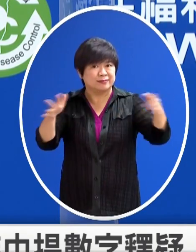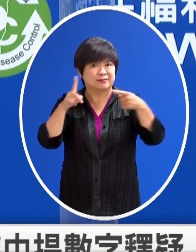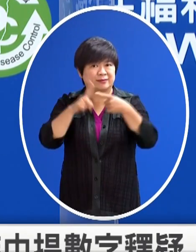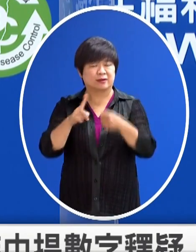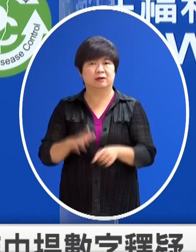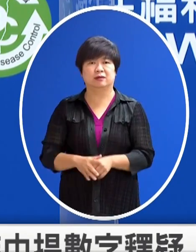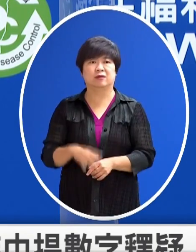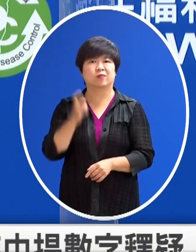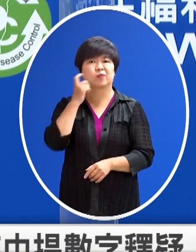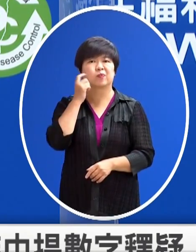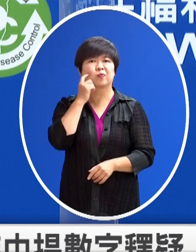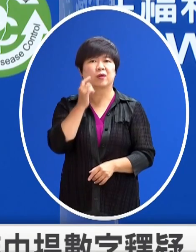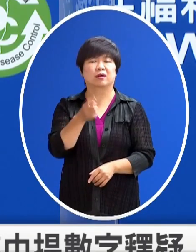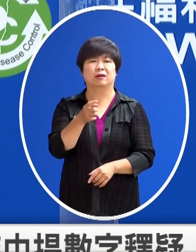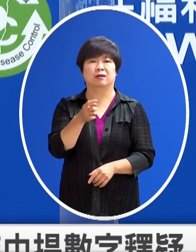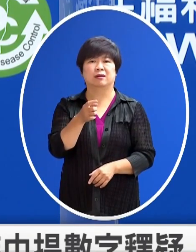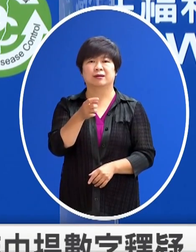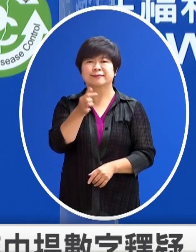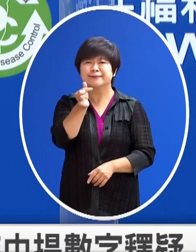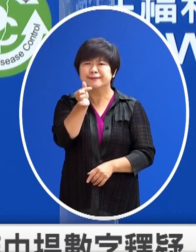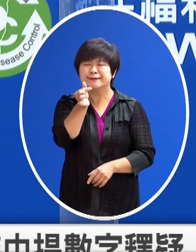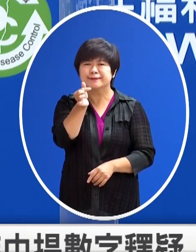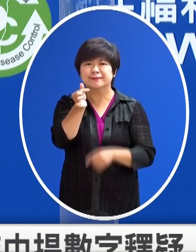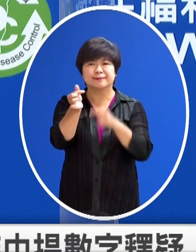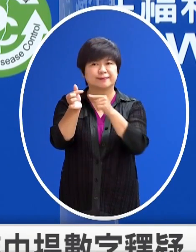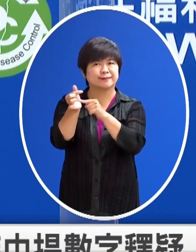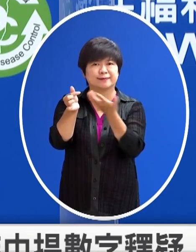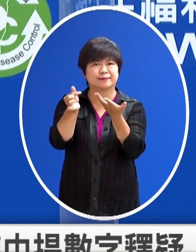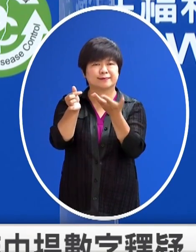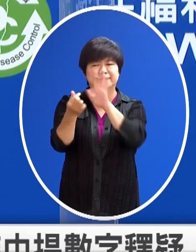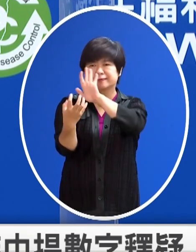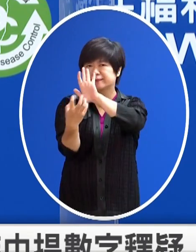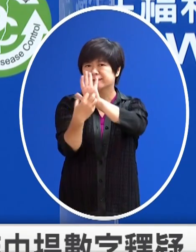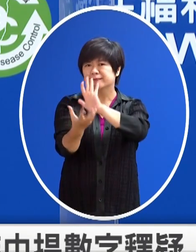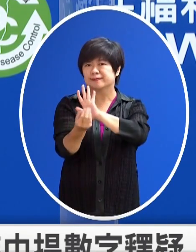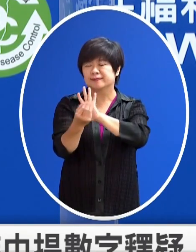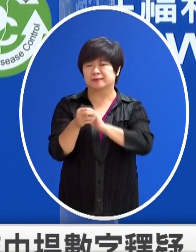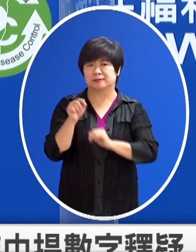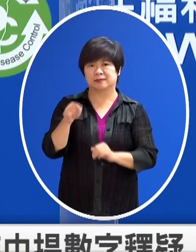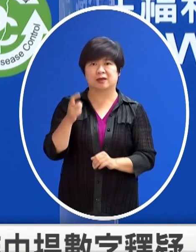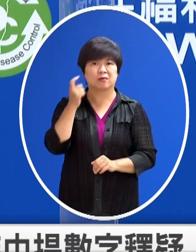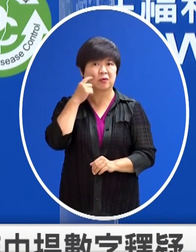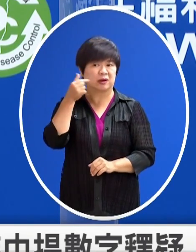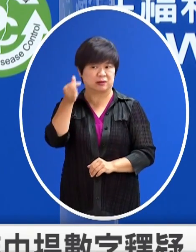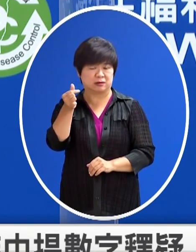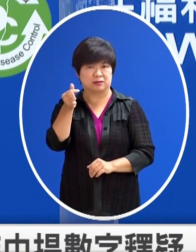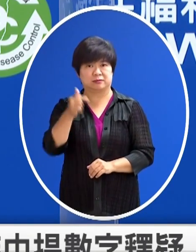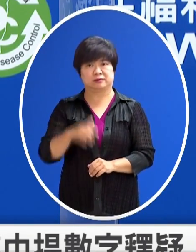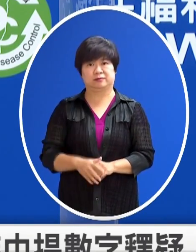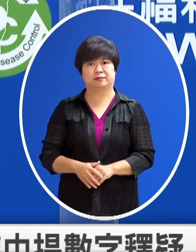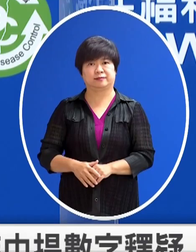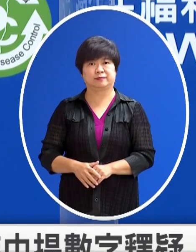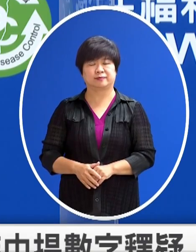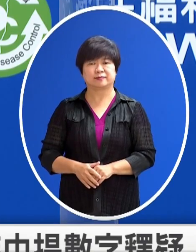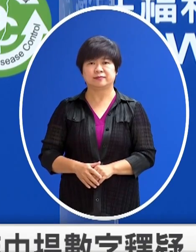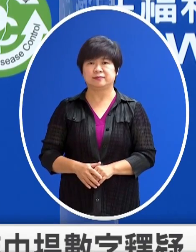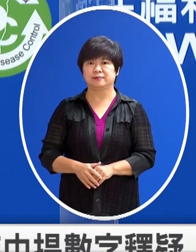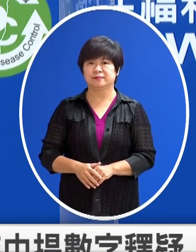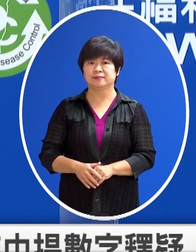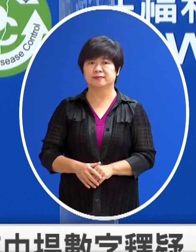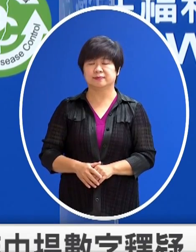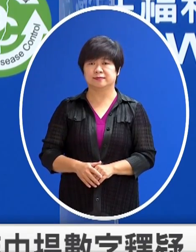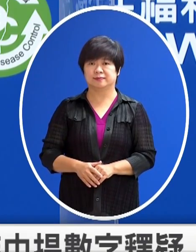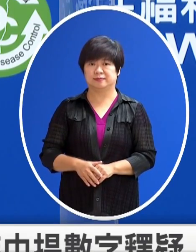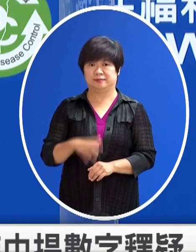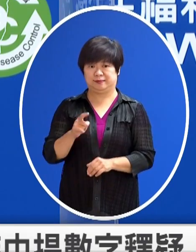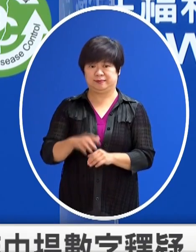12000个伪阳性，它并没有被标示出来说它是伪阳性啊，好，它是在整个里面